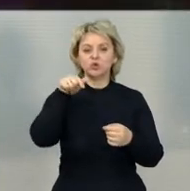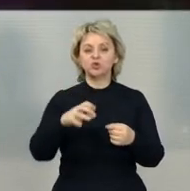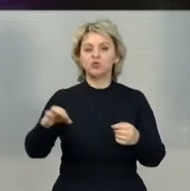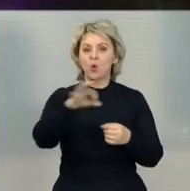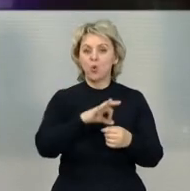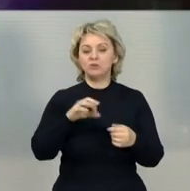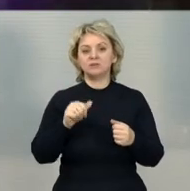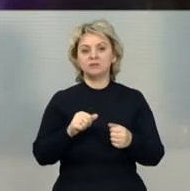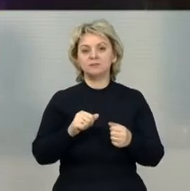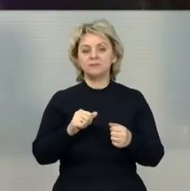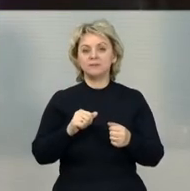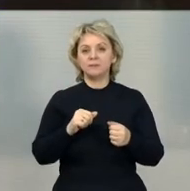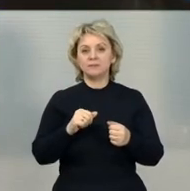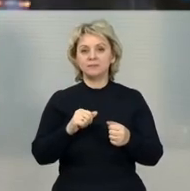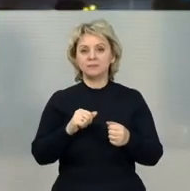работу.